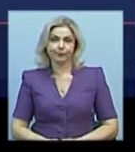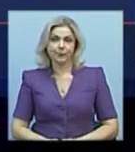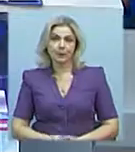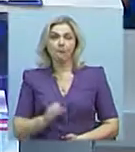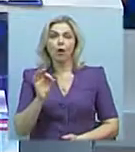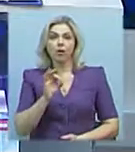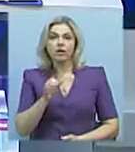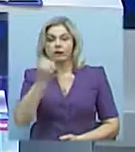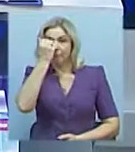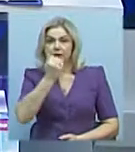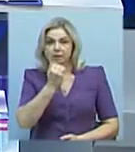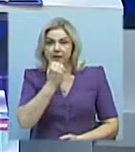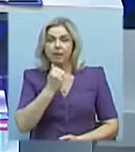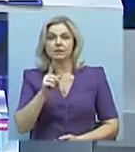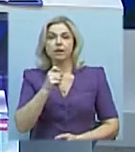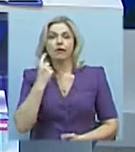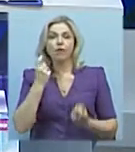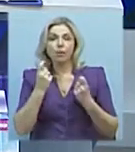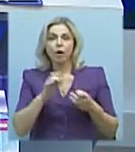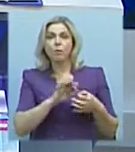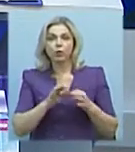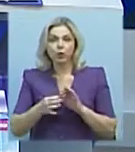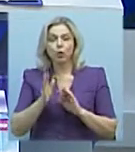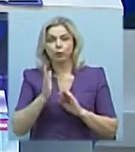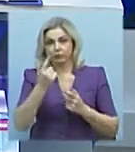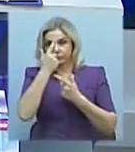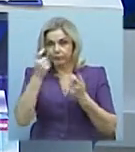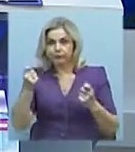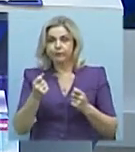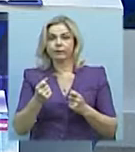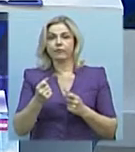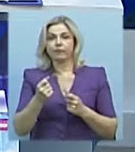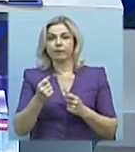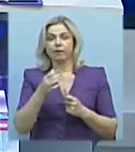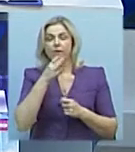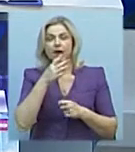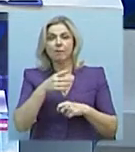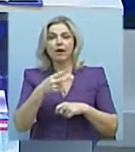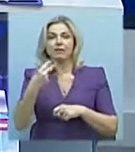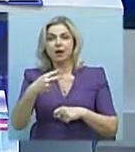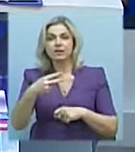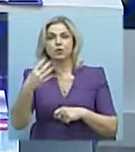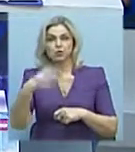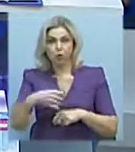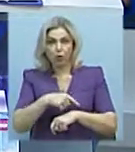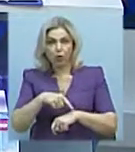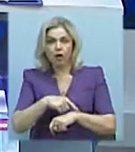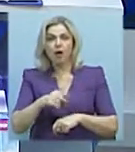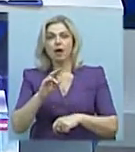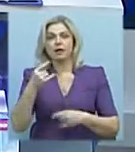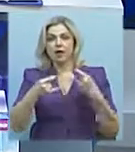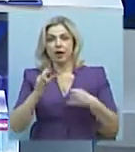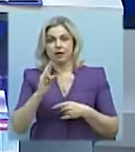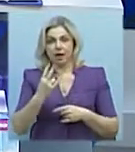Олена, дякуємо за інформацію. Подробиці ми повідомимо о 20:40 на телеканалі «Миколаїв» у